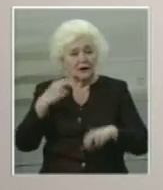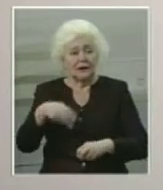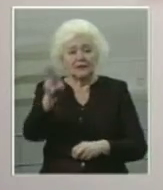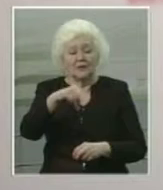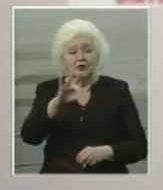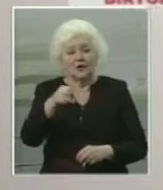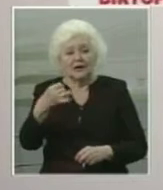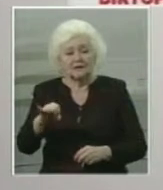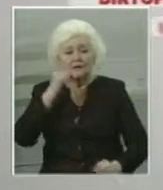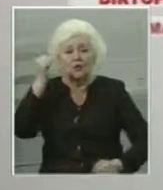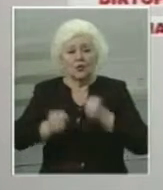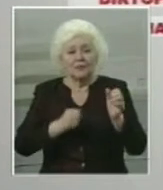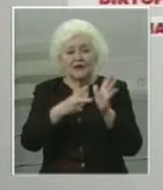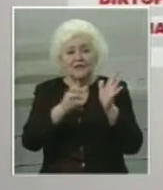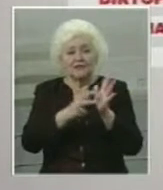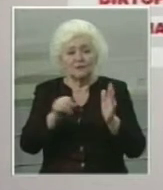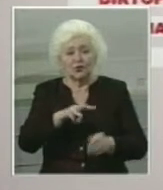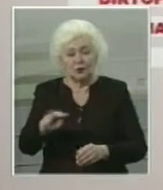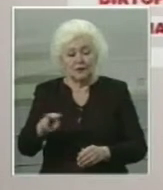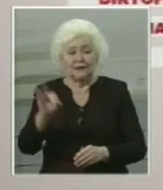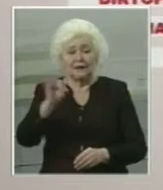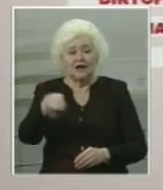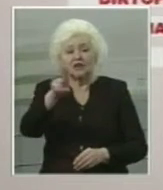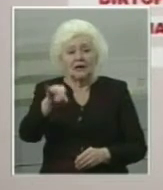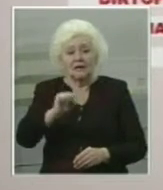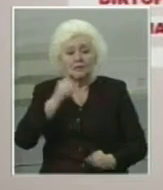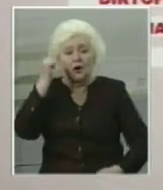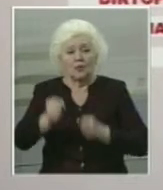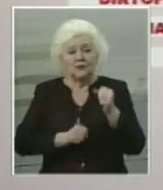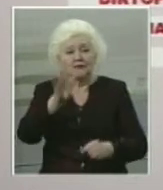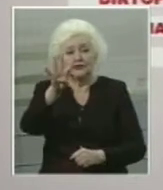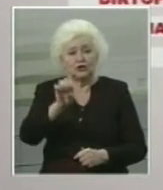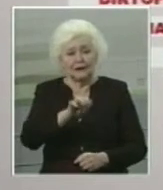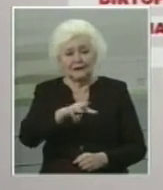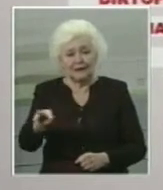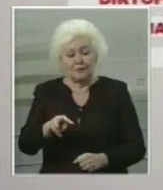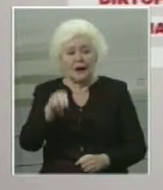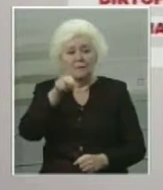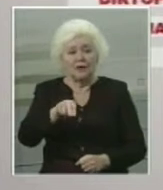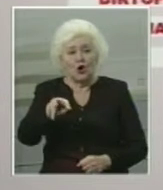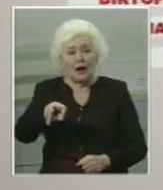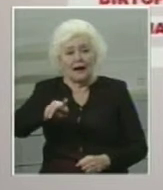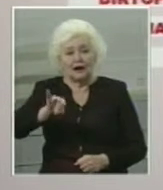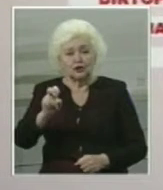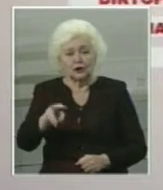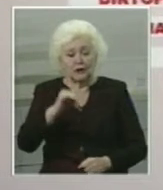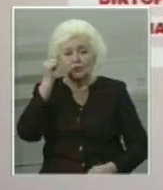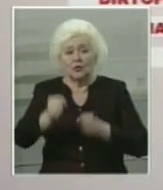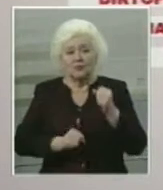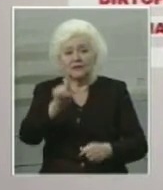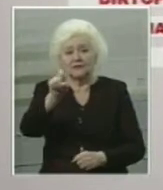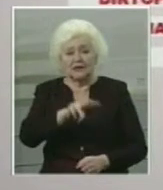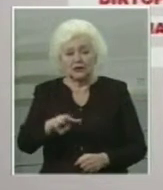Дмитро Раслуцький – біг на 800 метрів. Ігор Дерев'янко – біг на 400 метрів. Павло Іляшенко – біг на 100